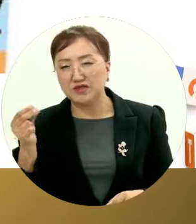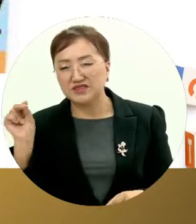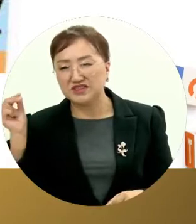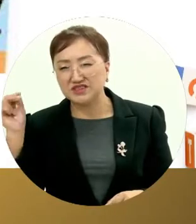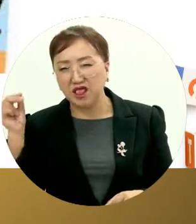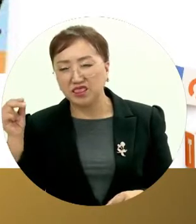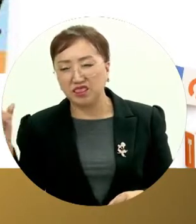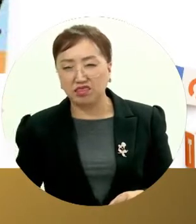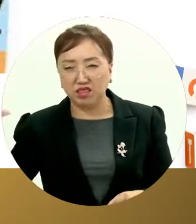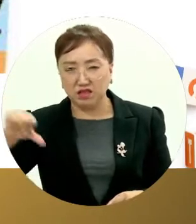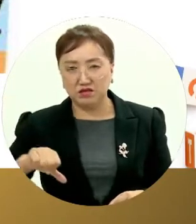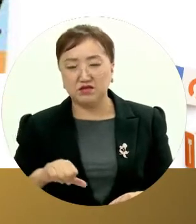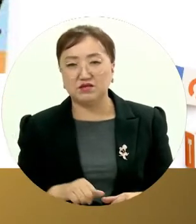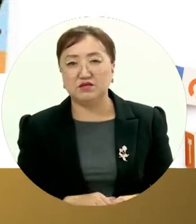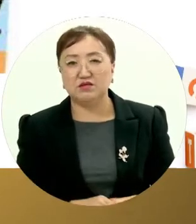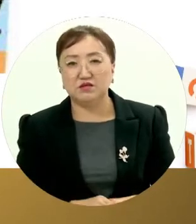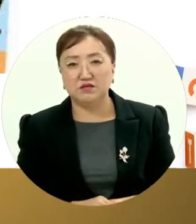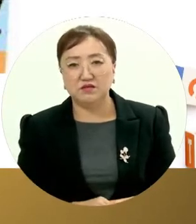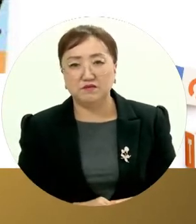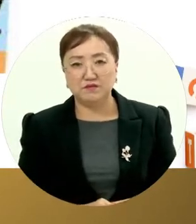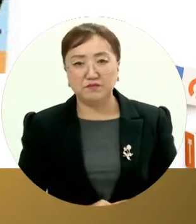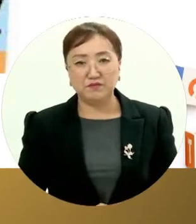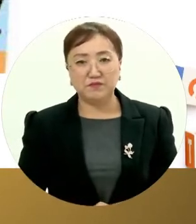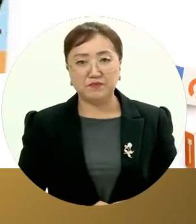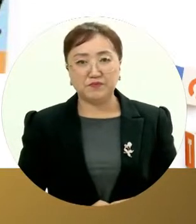цэн алдагддаг байх.